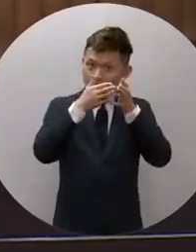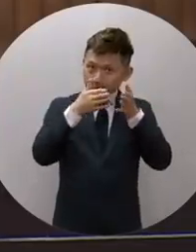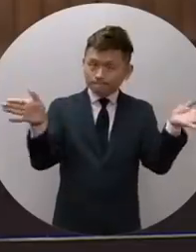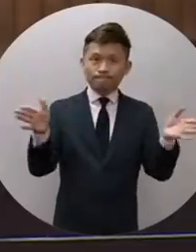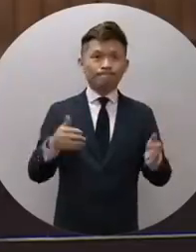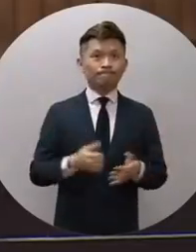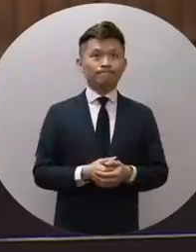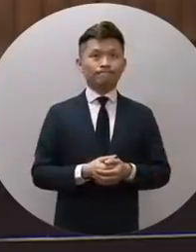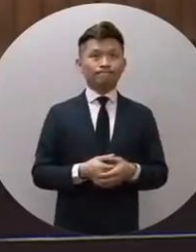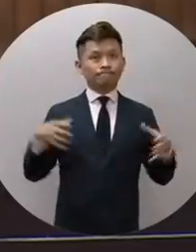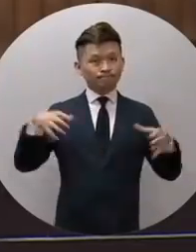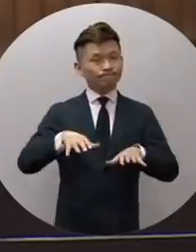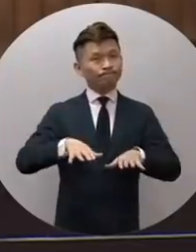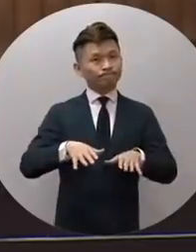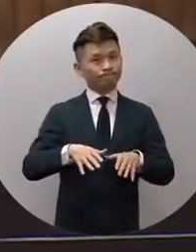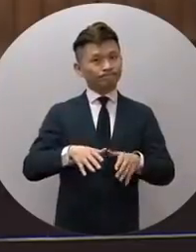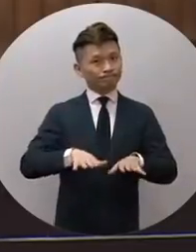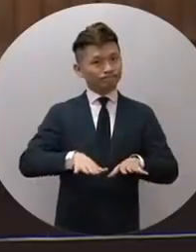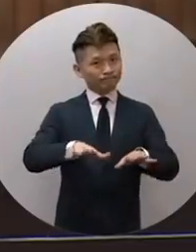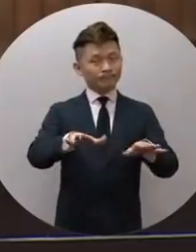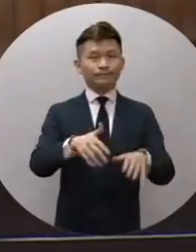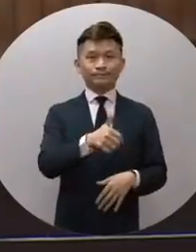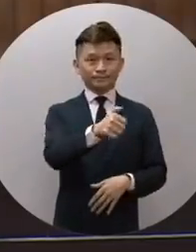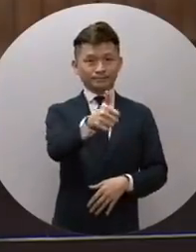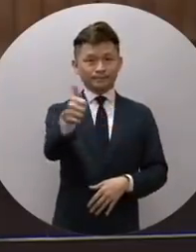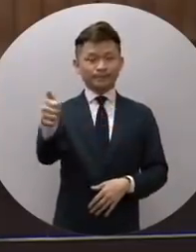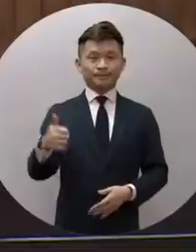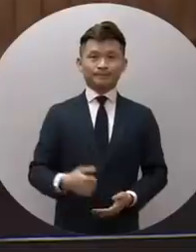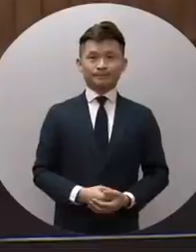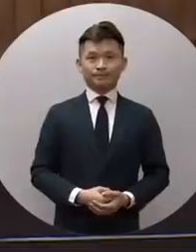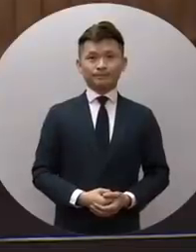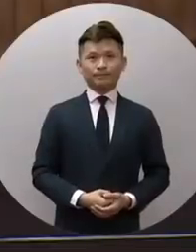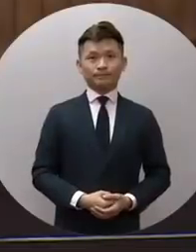共同走上康庄的大道。好，谢谢大家，谢谢。